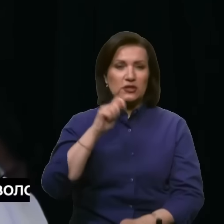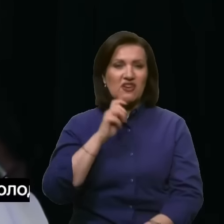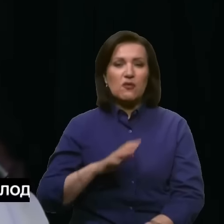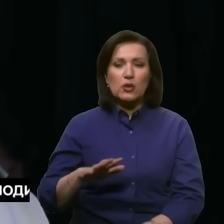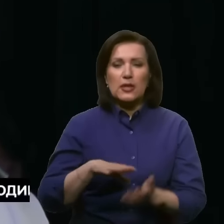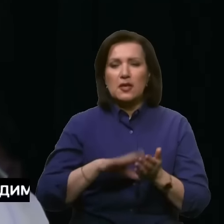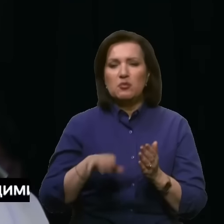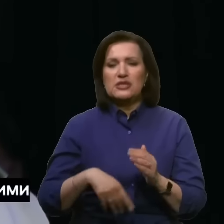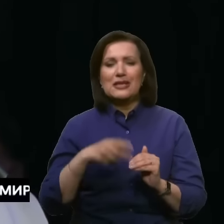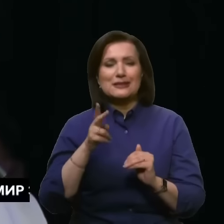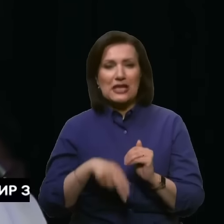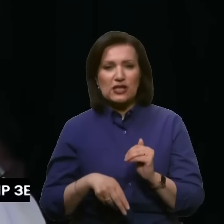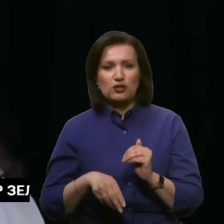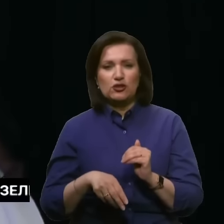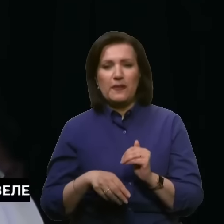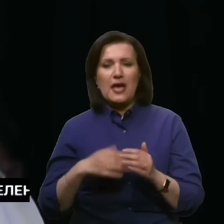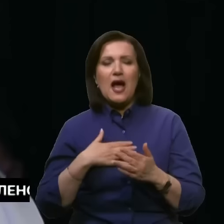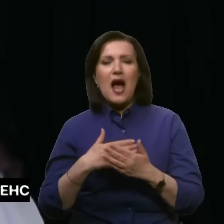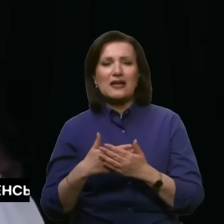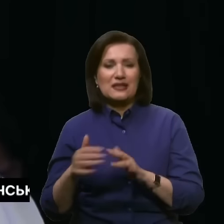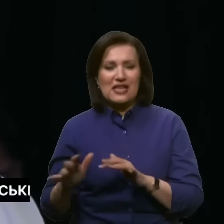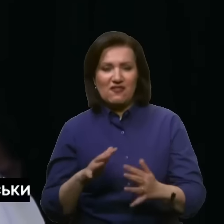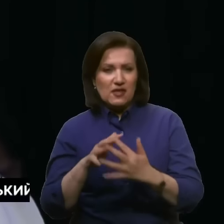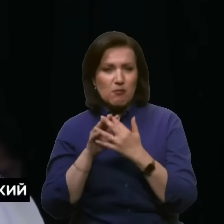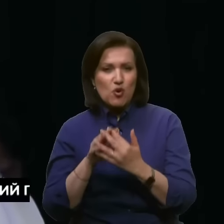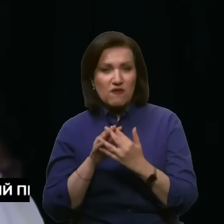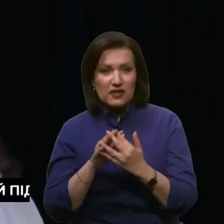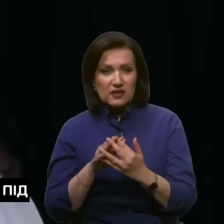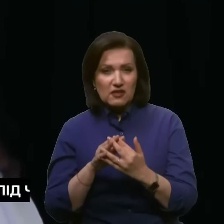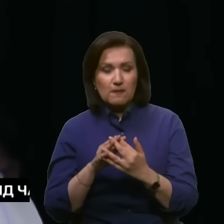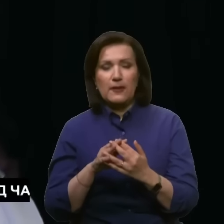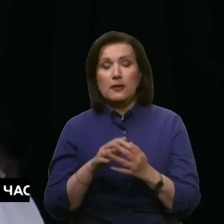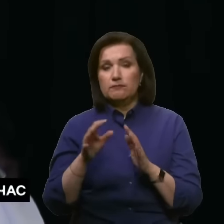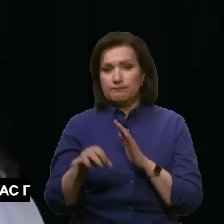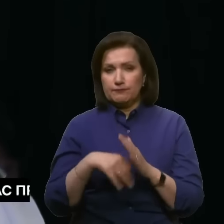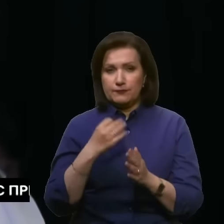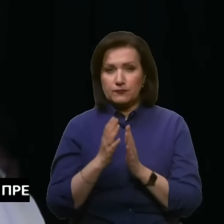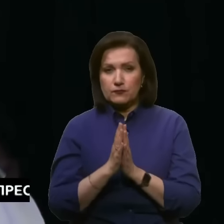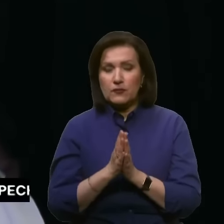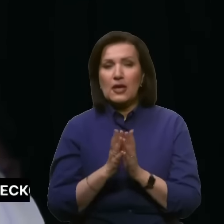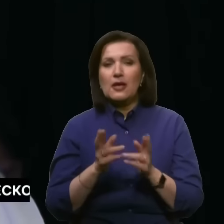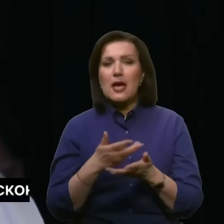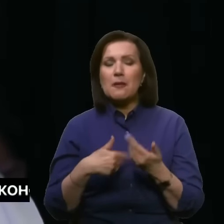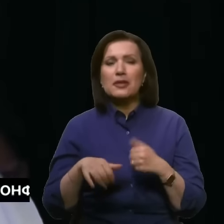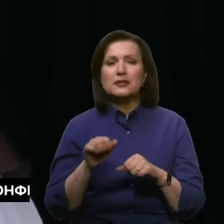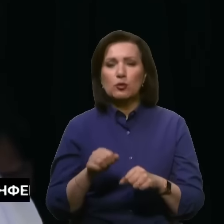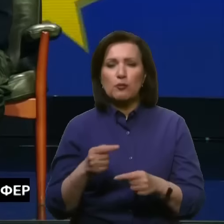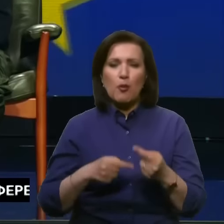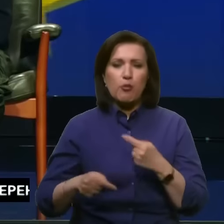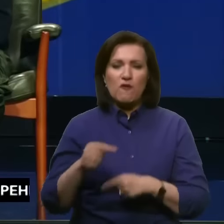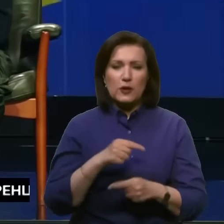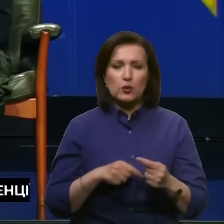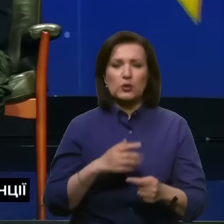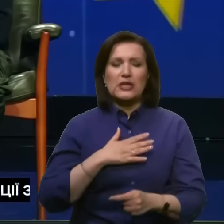Україну після закінчення активних бойових дій. Підкажіть, будь ласка, як ми зможемо